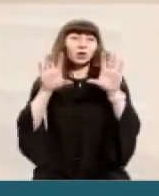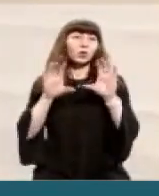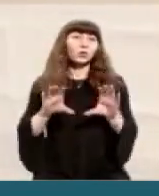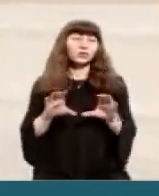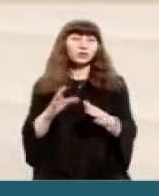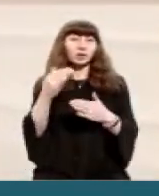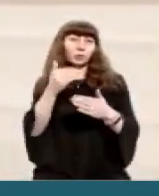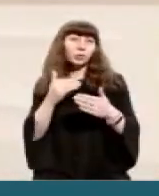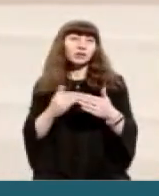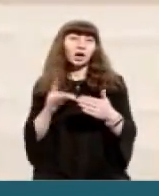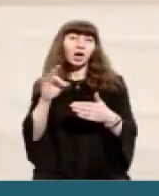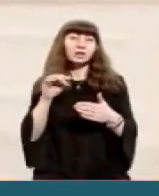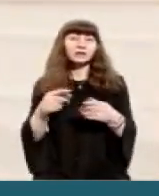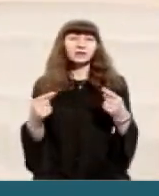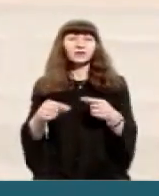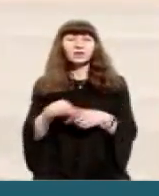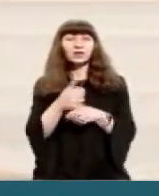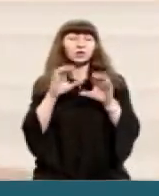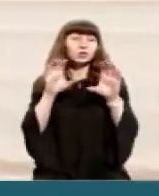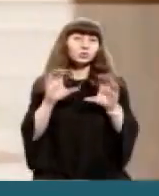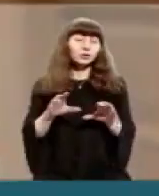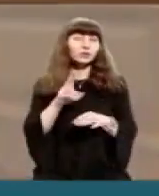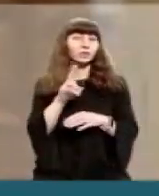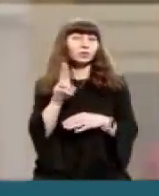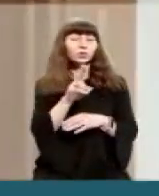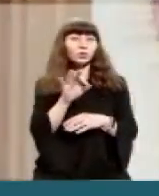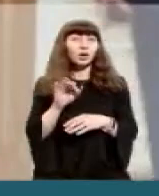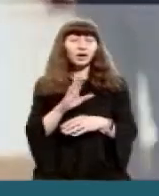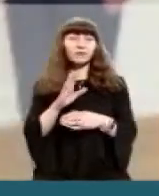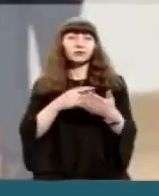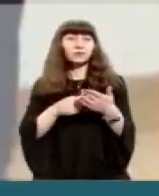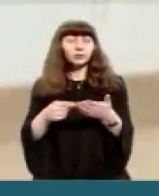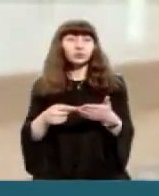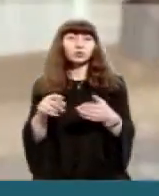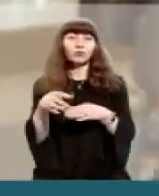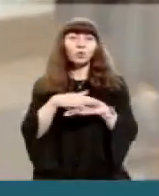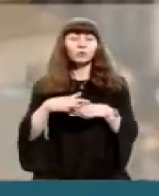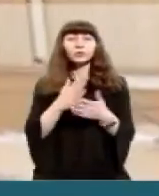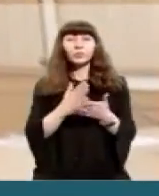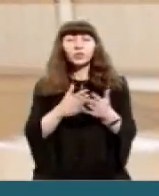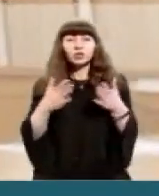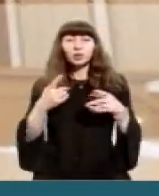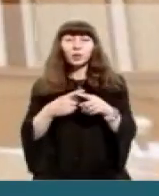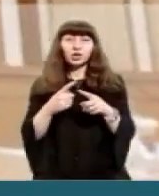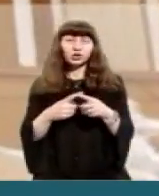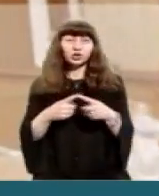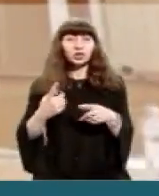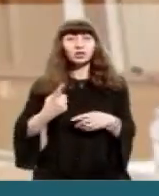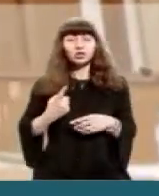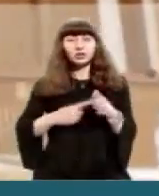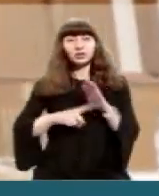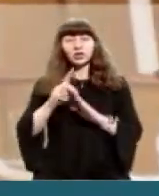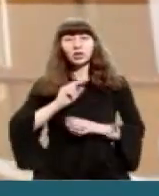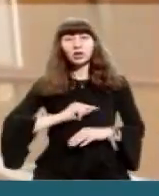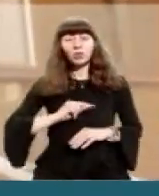и подзаконных актов Конституции страны. Қосымшаны Токаев указал на то, что в обществе имеются большие позитивные ожидания от начала